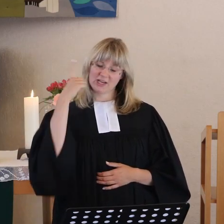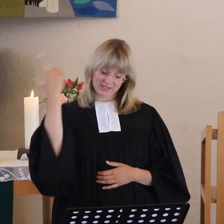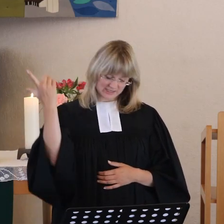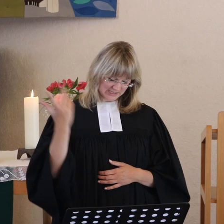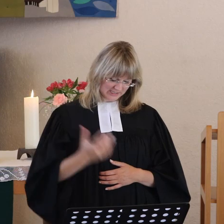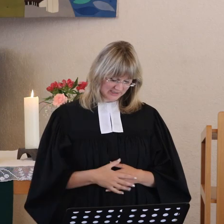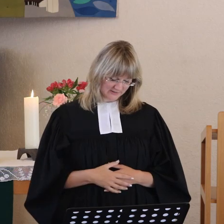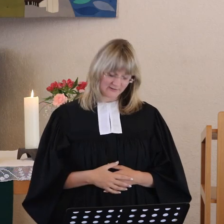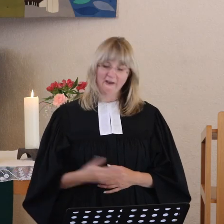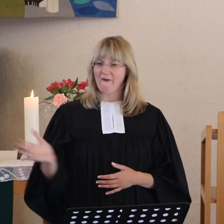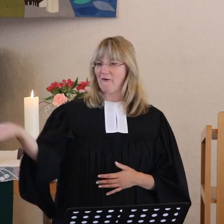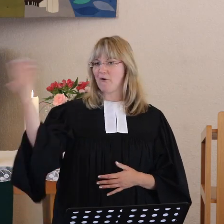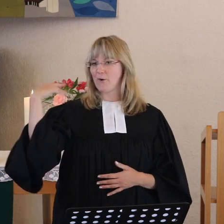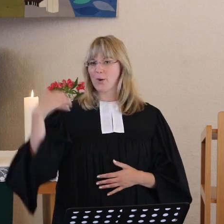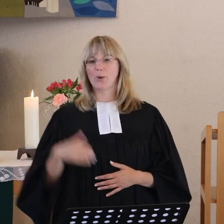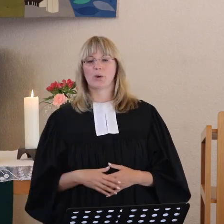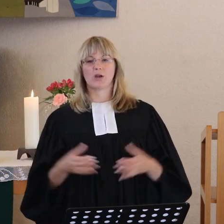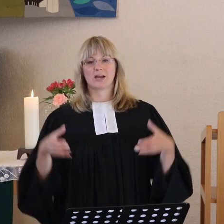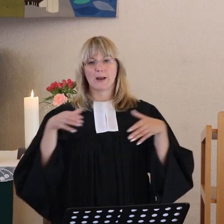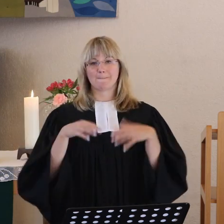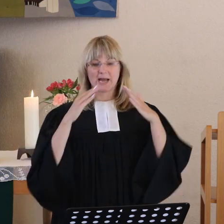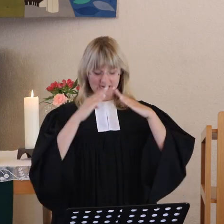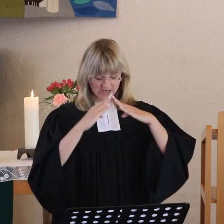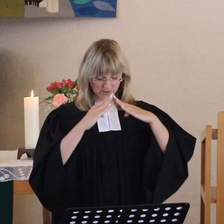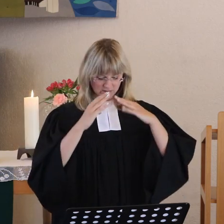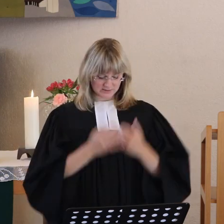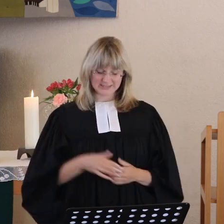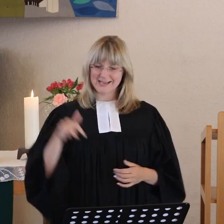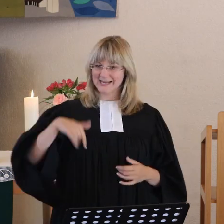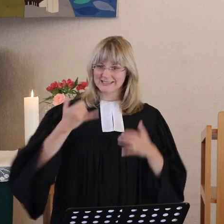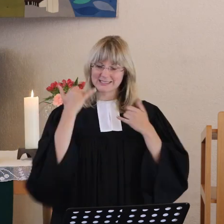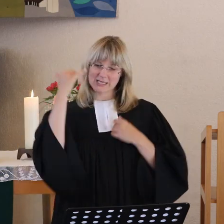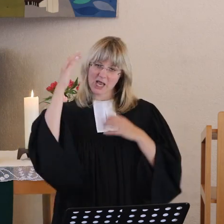diese Idee lebt immer wieder in unterschiedlichen Formen auf.